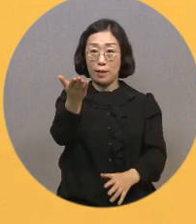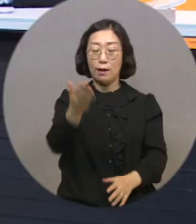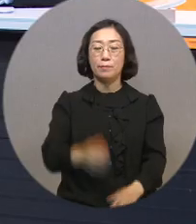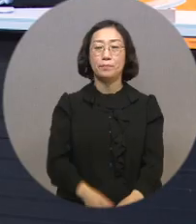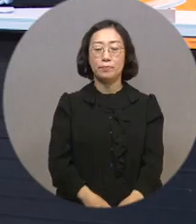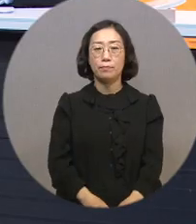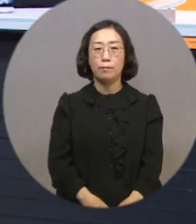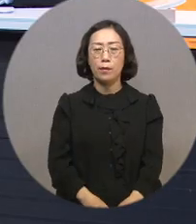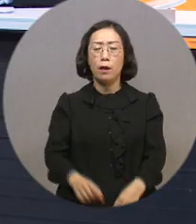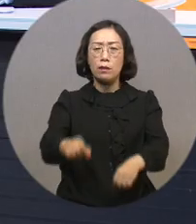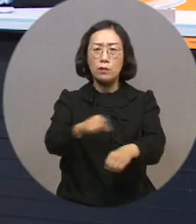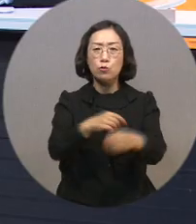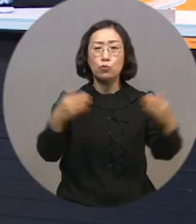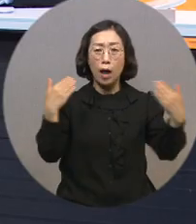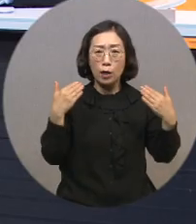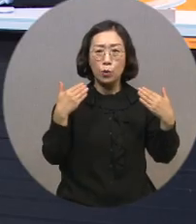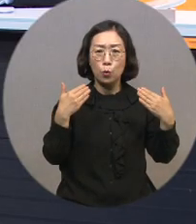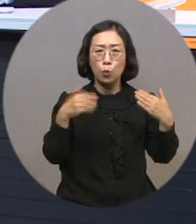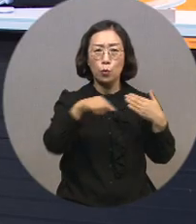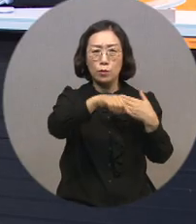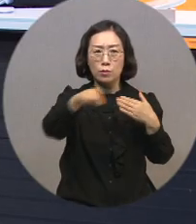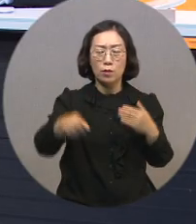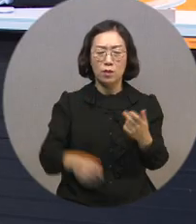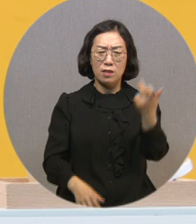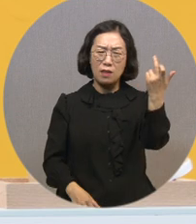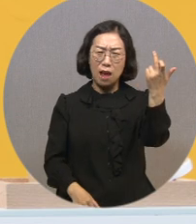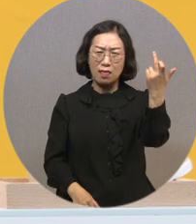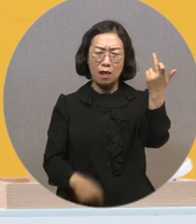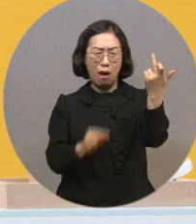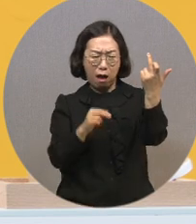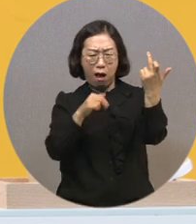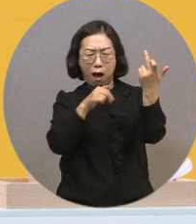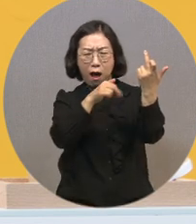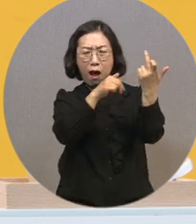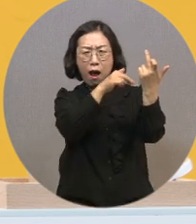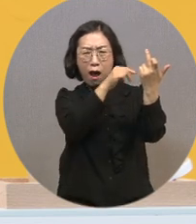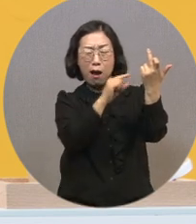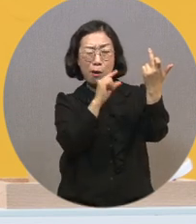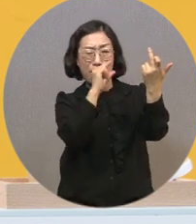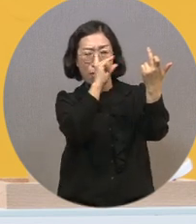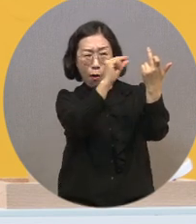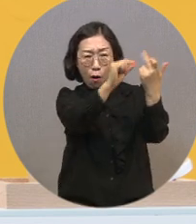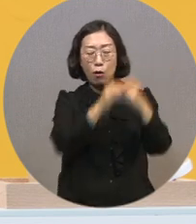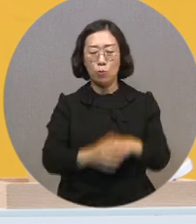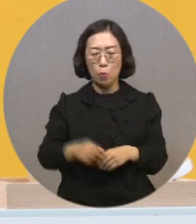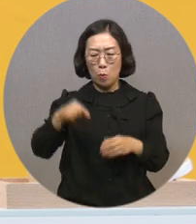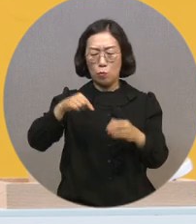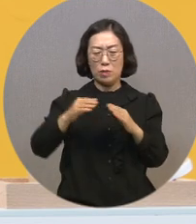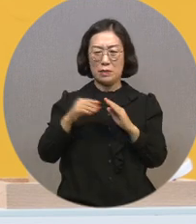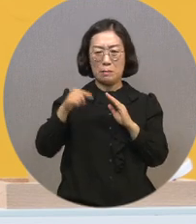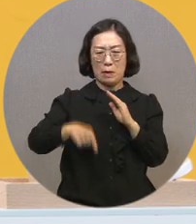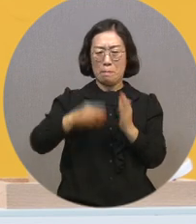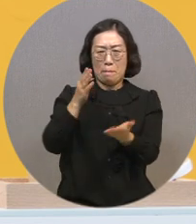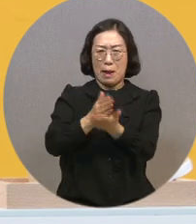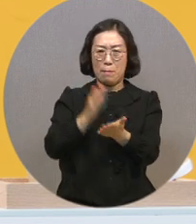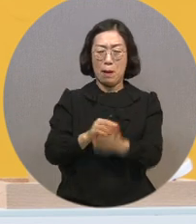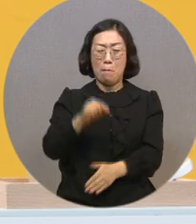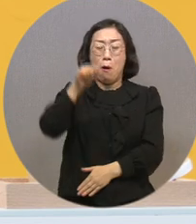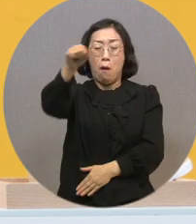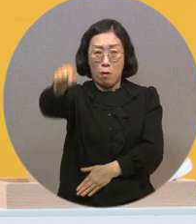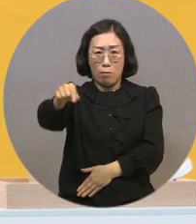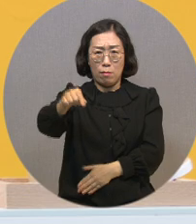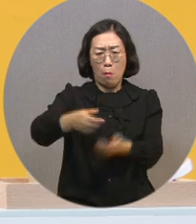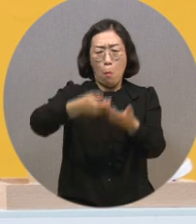지금 특수학교들이 대개의 산비탈이나 님비, 핀비 현상으로 인해 가지고 굉장히 외곽